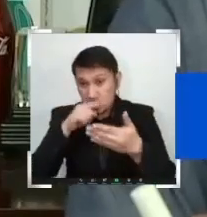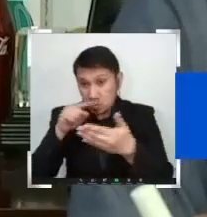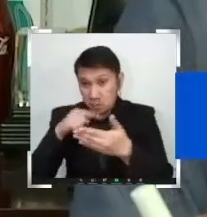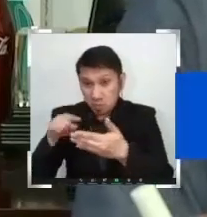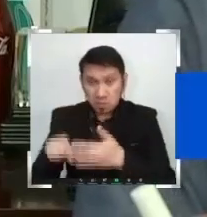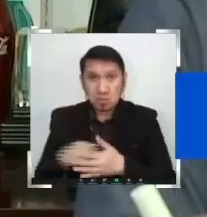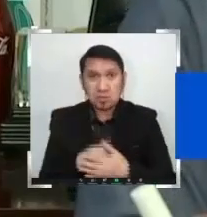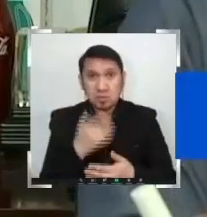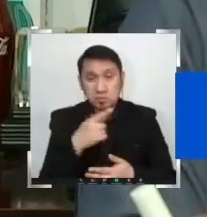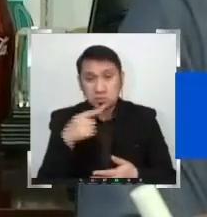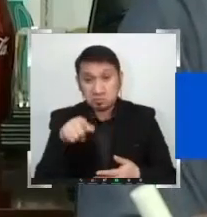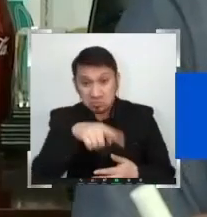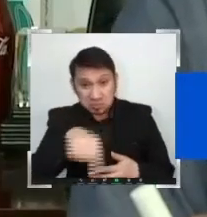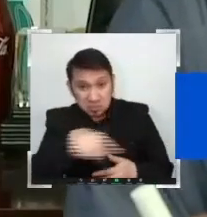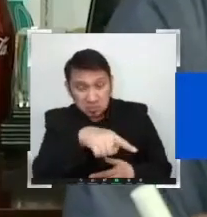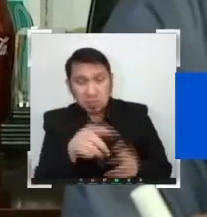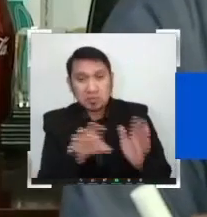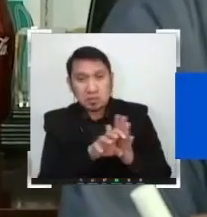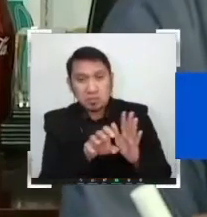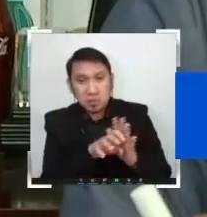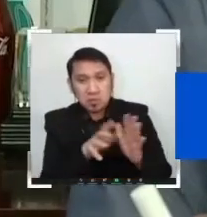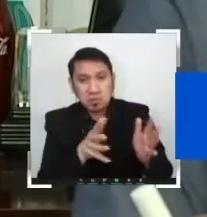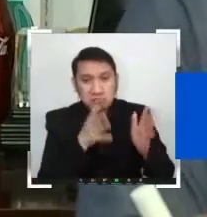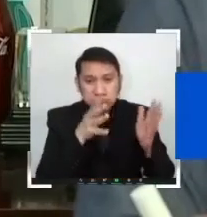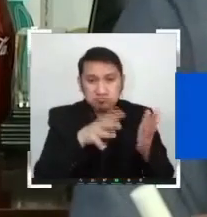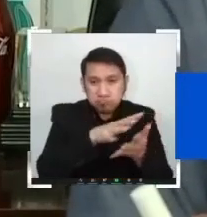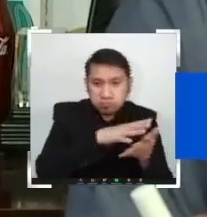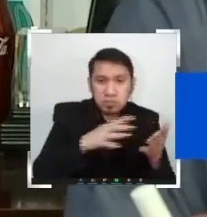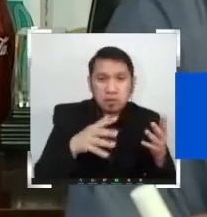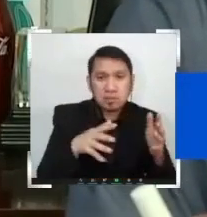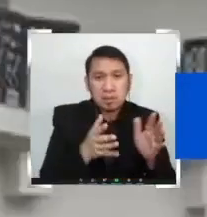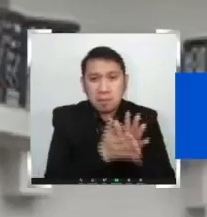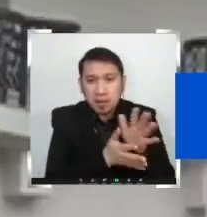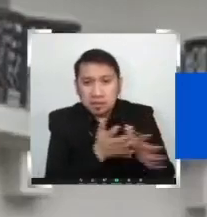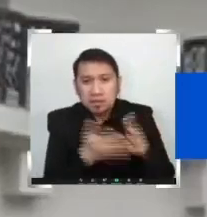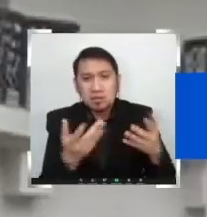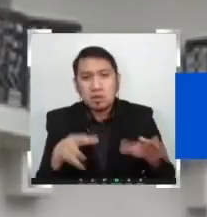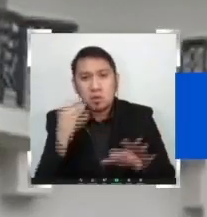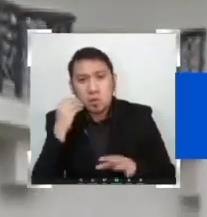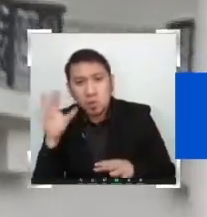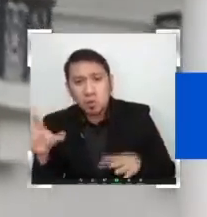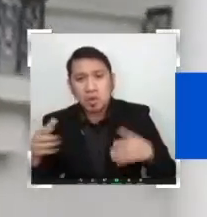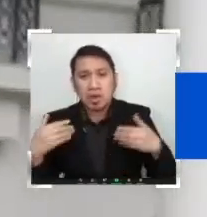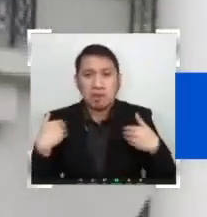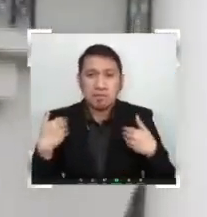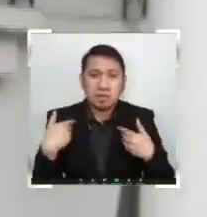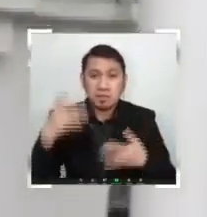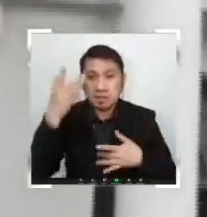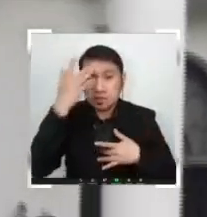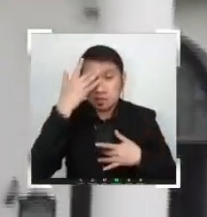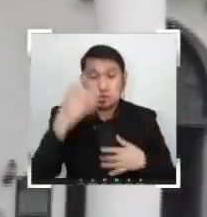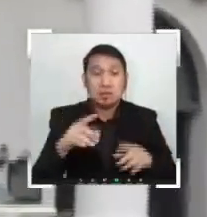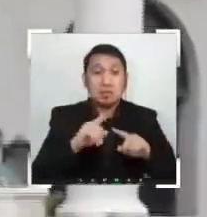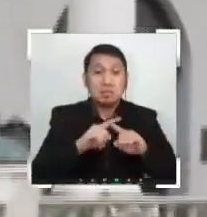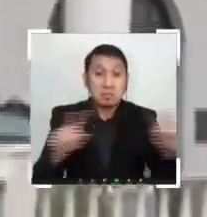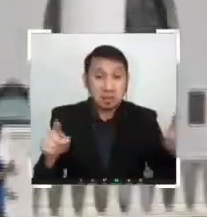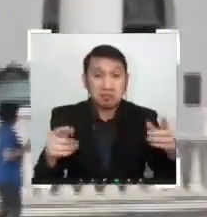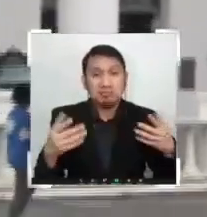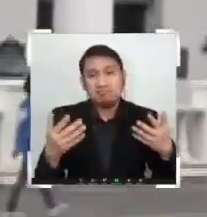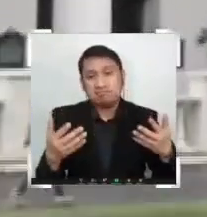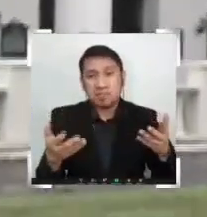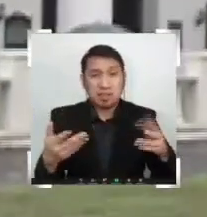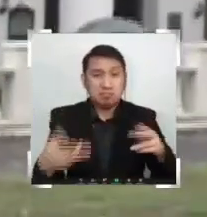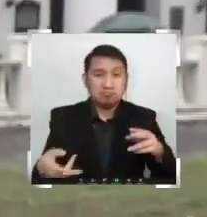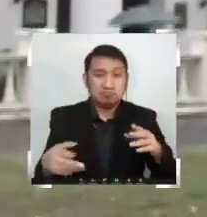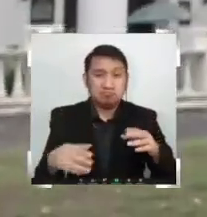nagsalo-salo lang sila doon sa kamag-anak nila. Pag-uwi nila, may sakit na yung inalisan nila. Pero sa kabila ng lumulobong COVID cases, low risk